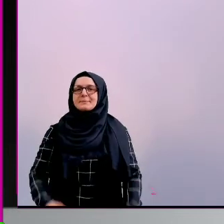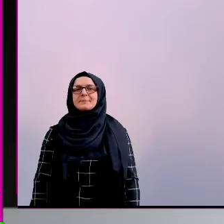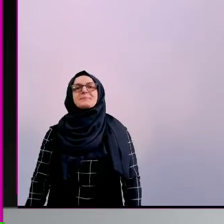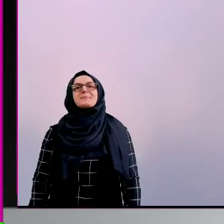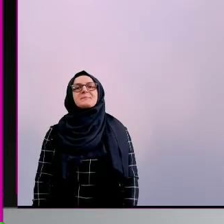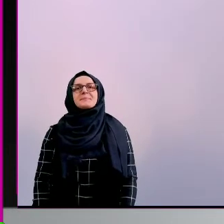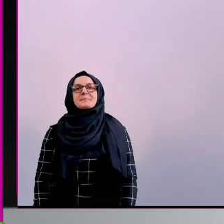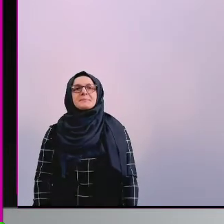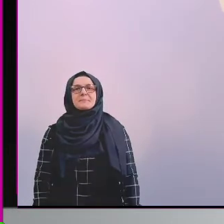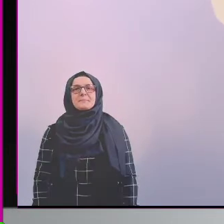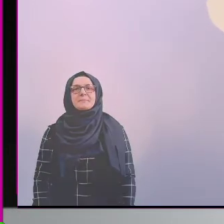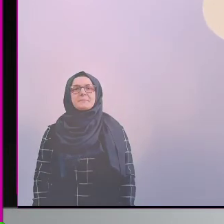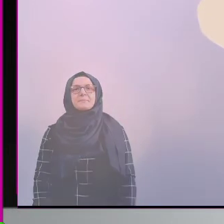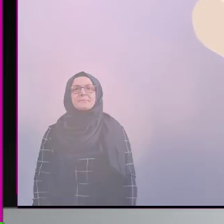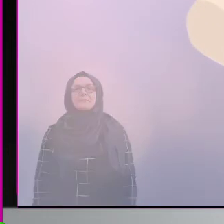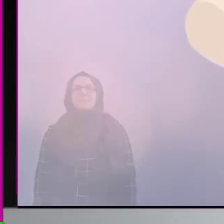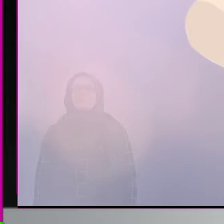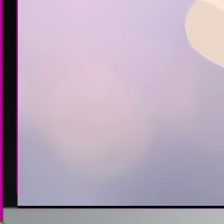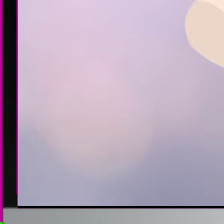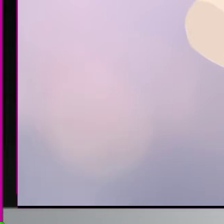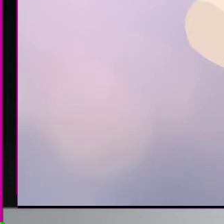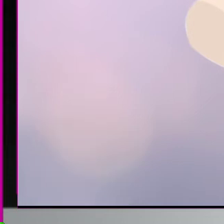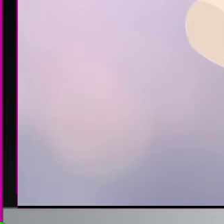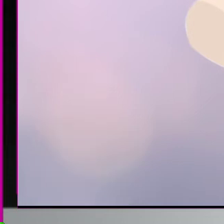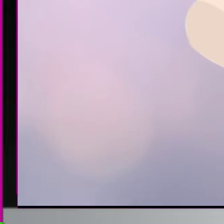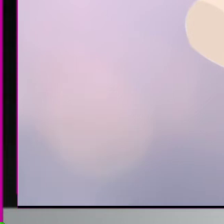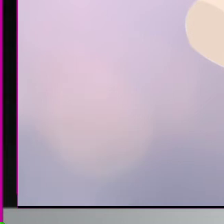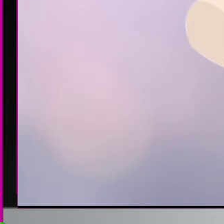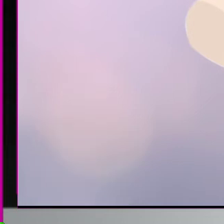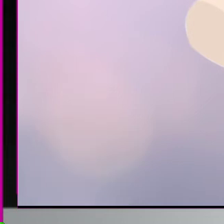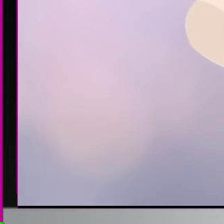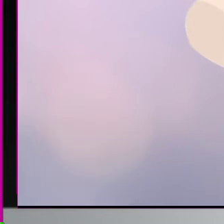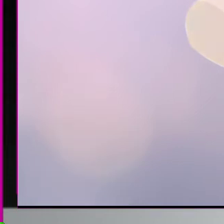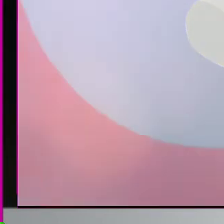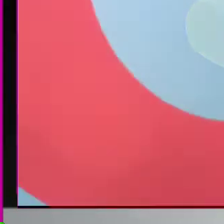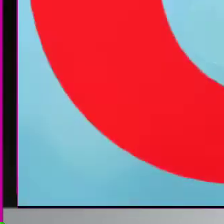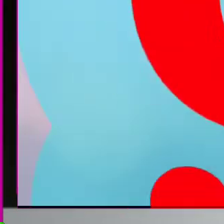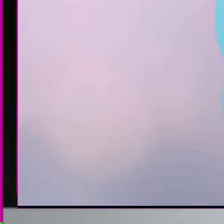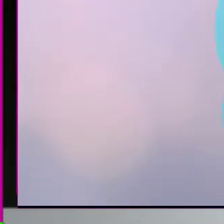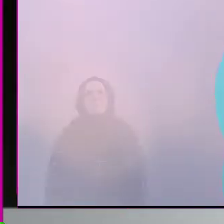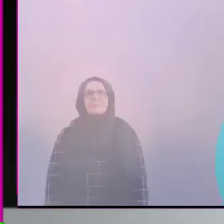aile birlikteliğinizin verdiği güven ve aidiyet duygusunu pekiştirmek önemlidir.